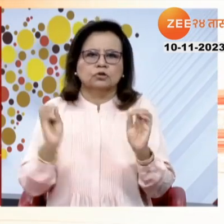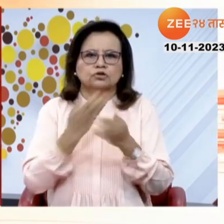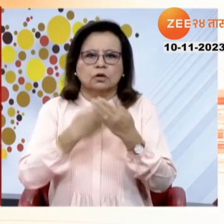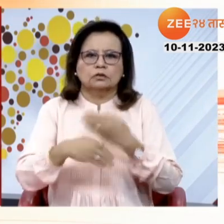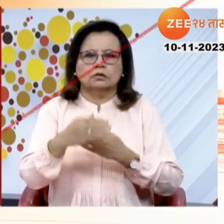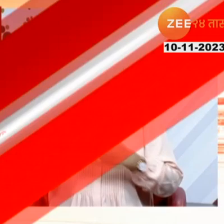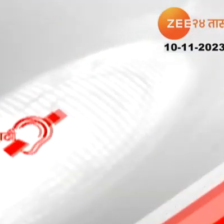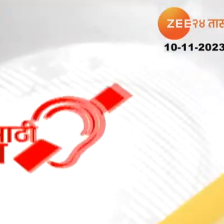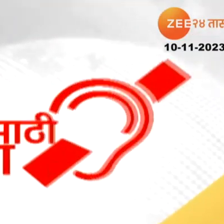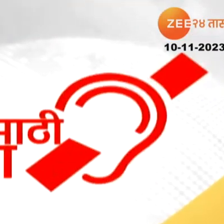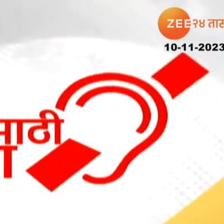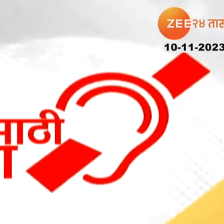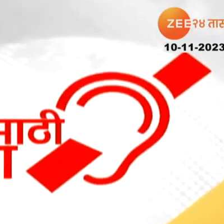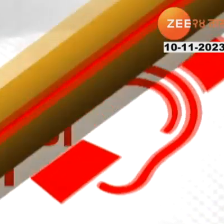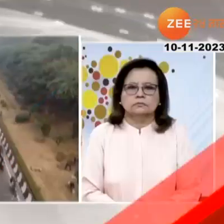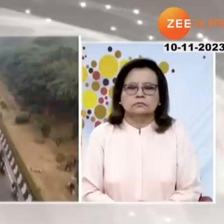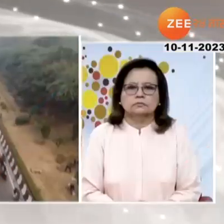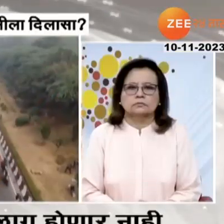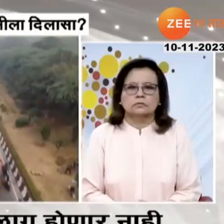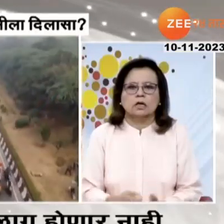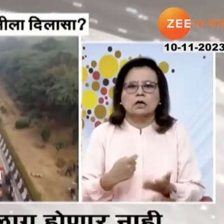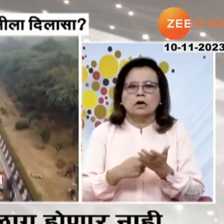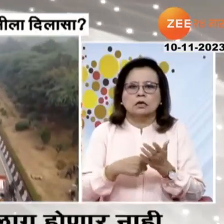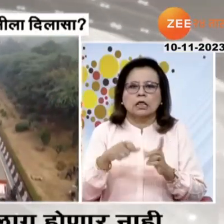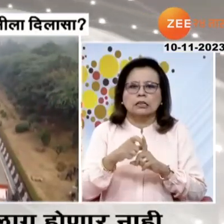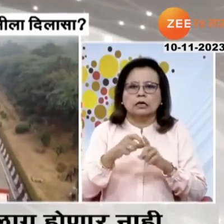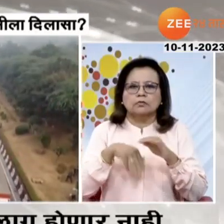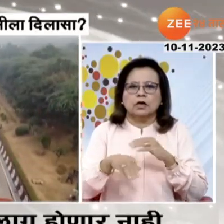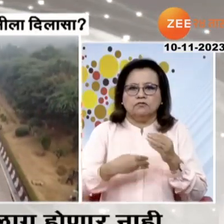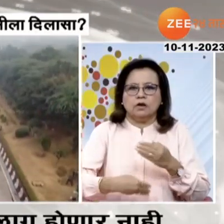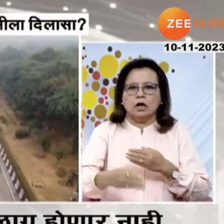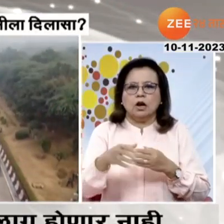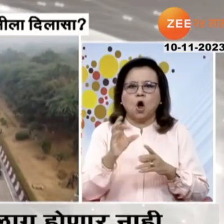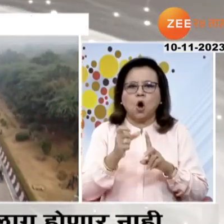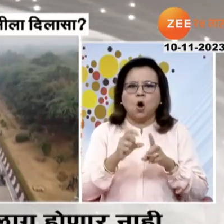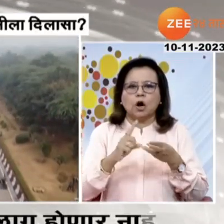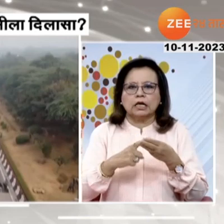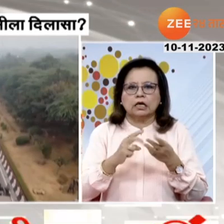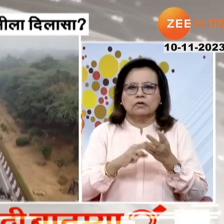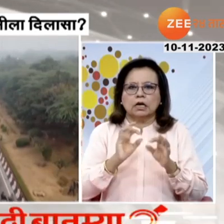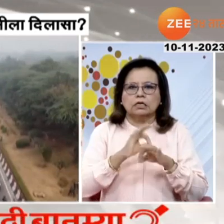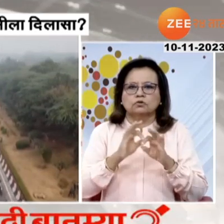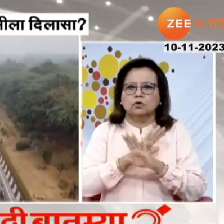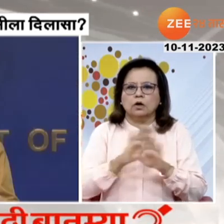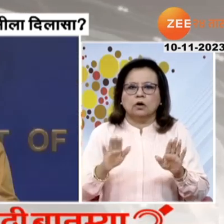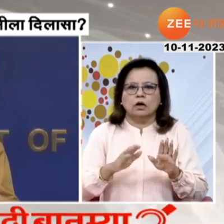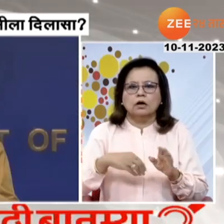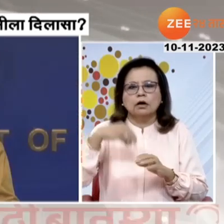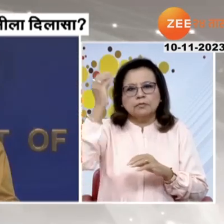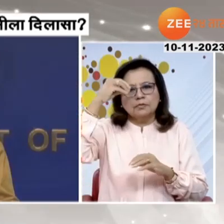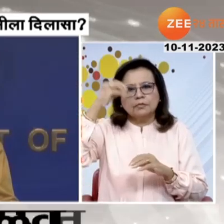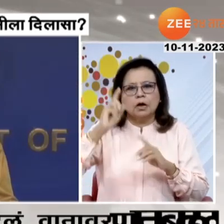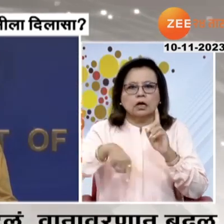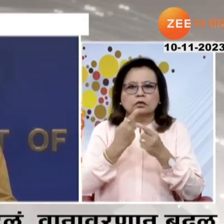रजनी कालरा राजधानी दिल्ली मध्ये सध्या सम विषम नियम लागू होणार नाही अस